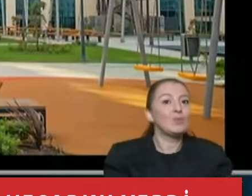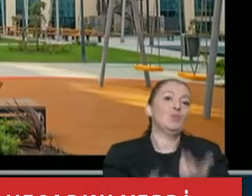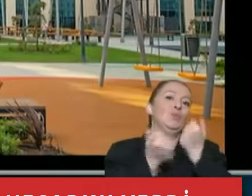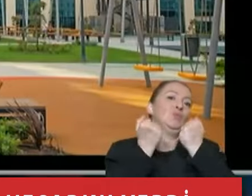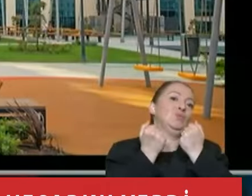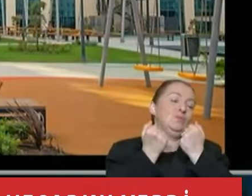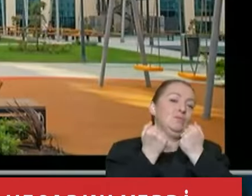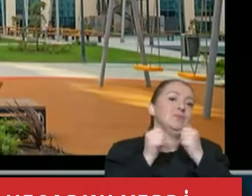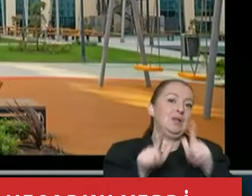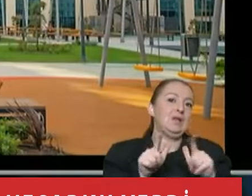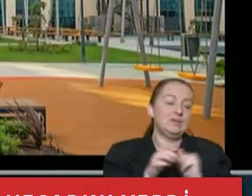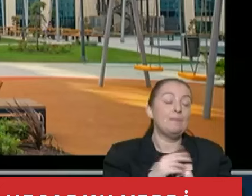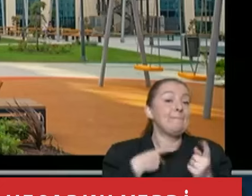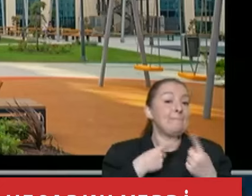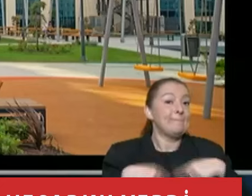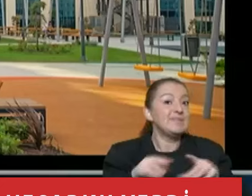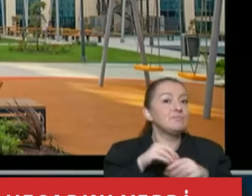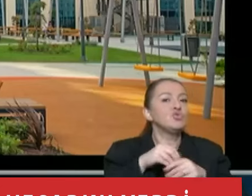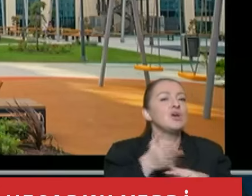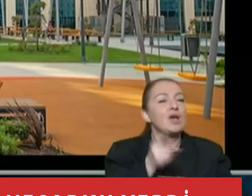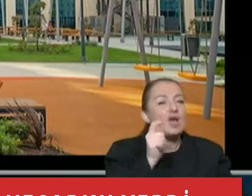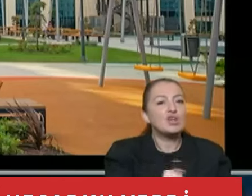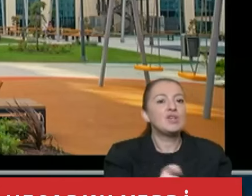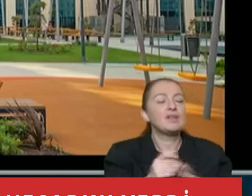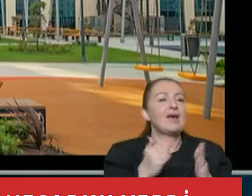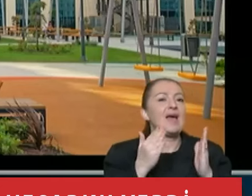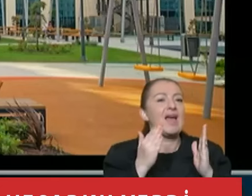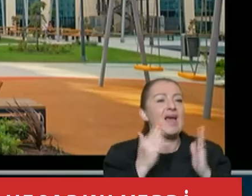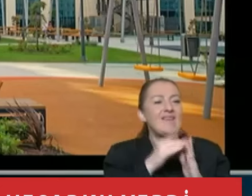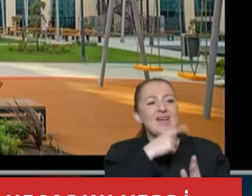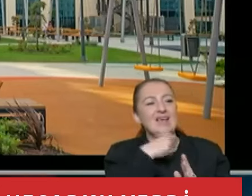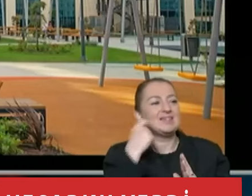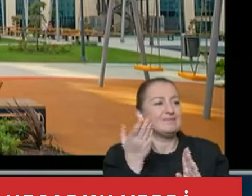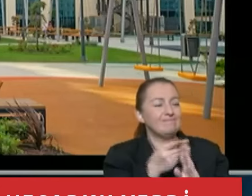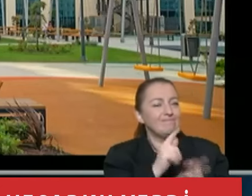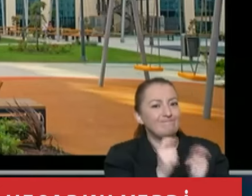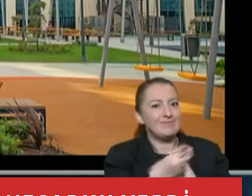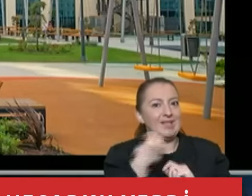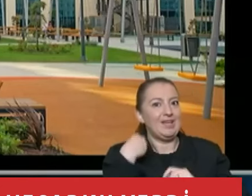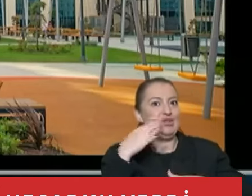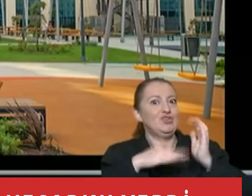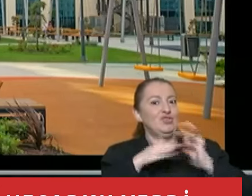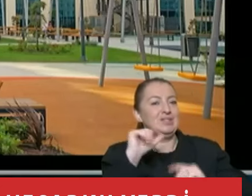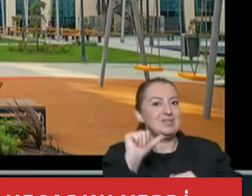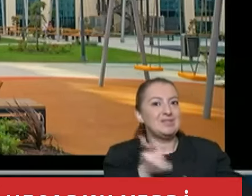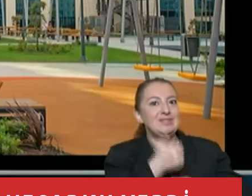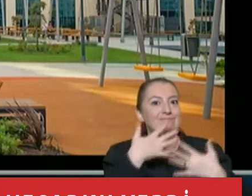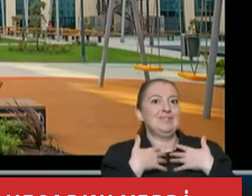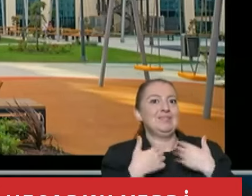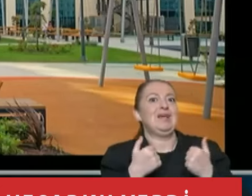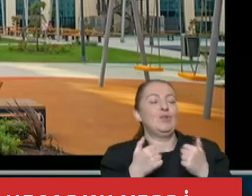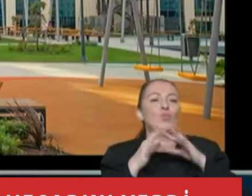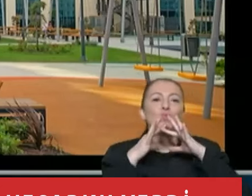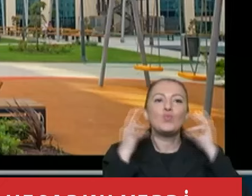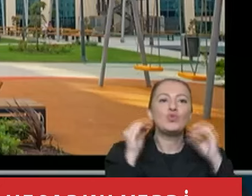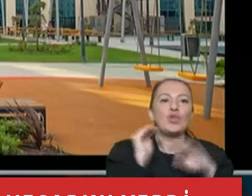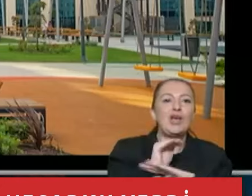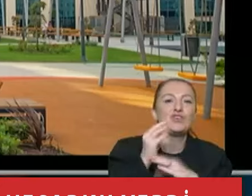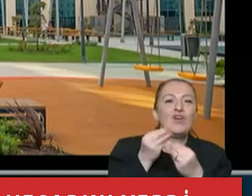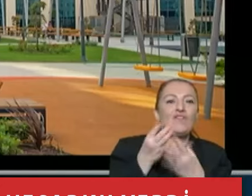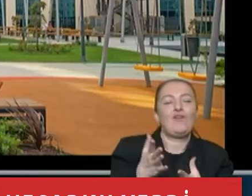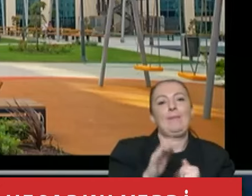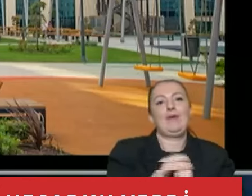tanımlıyoruz bizim için gerçekten kentsel dönüşüm vatandaşlarım sağlıklı güvenli ve mutlu yaşam alanlarını yaratmanın